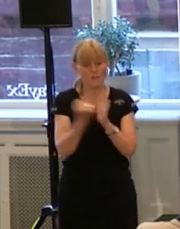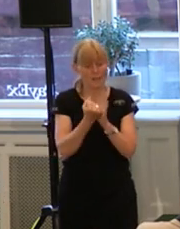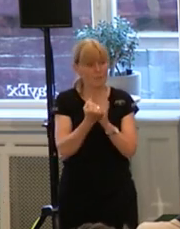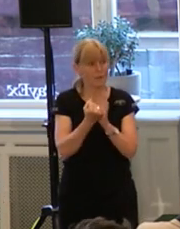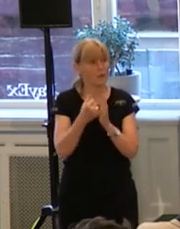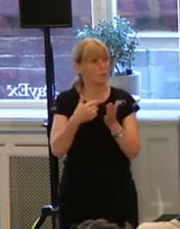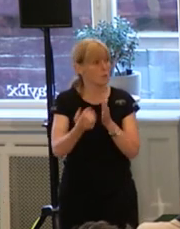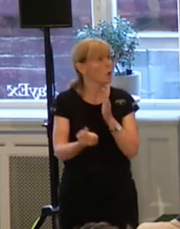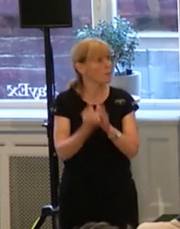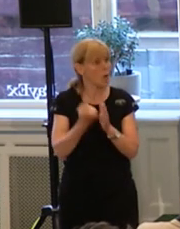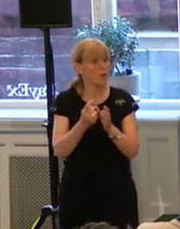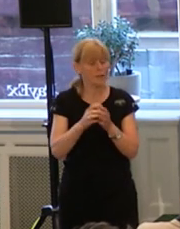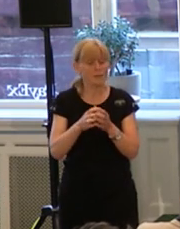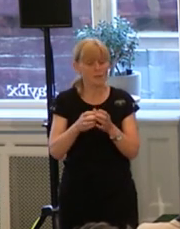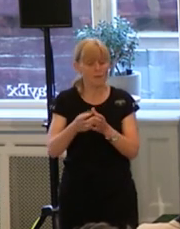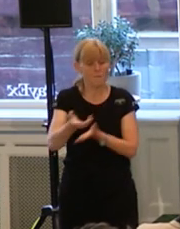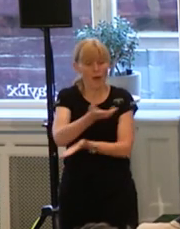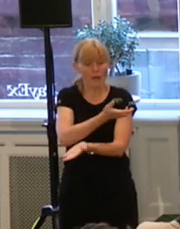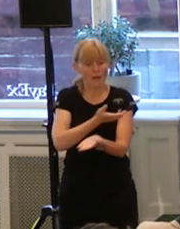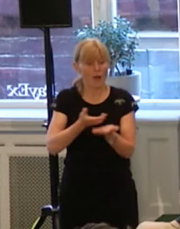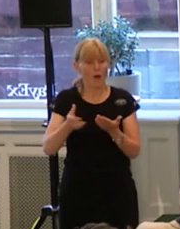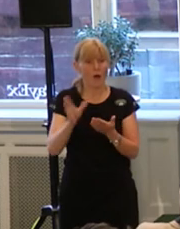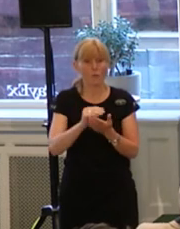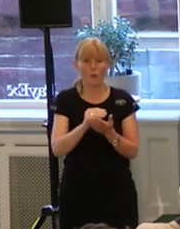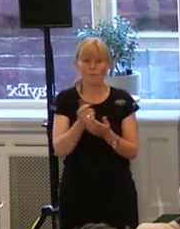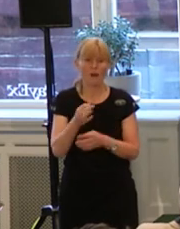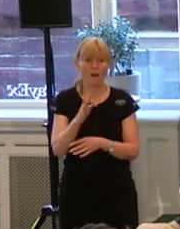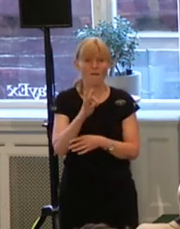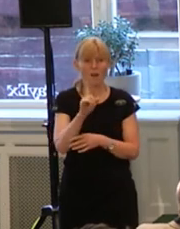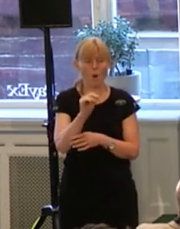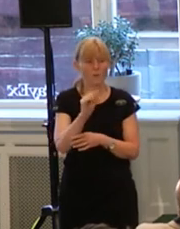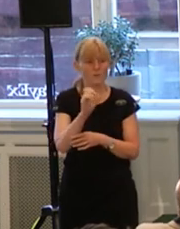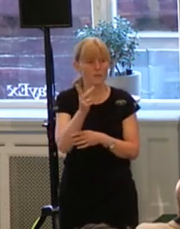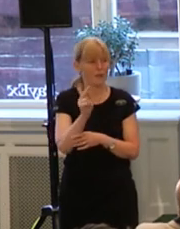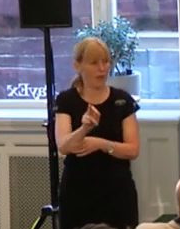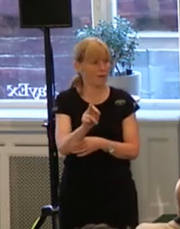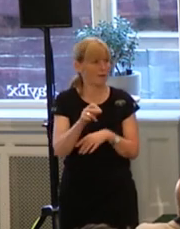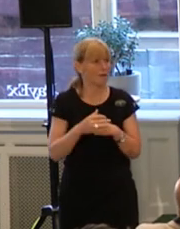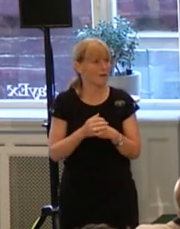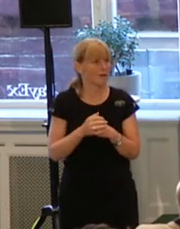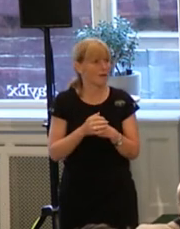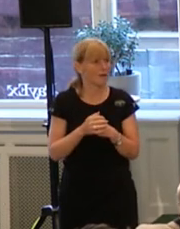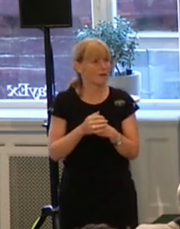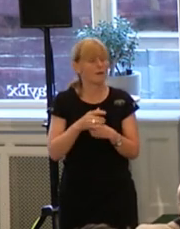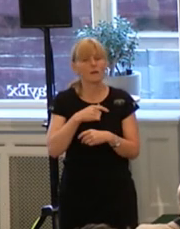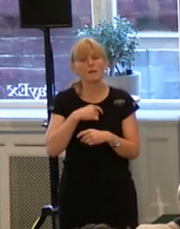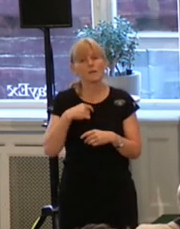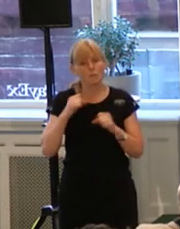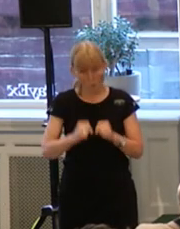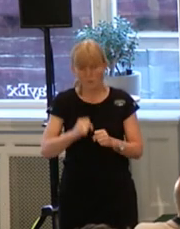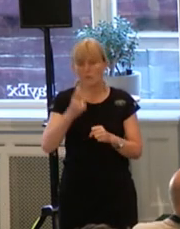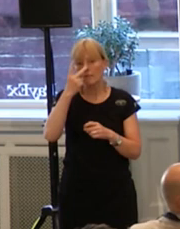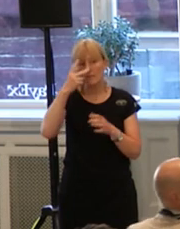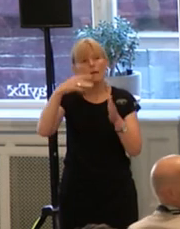att det är möjligt att samverka, så är det bara floskler. Så att det som man måste se till